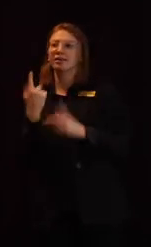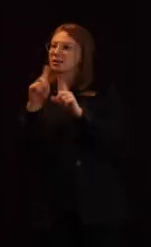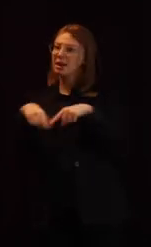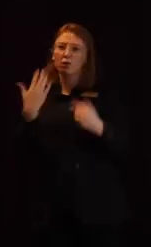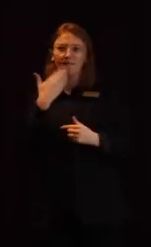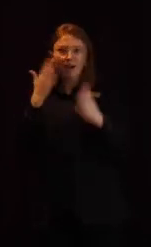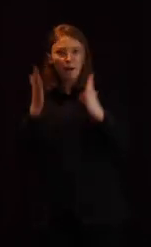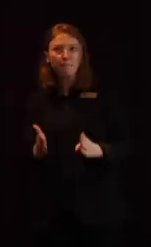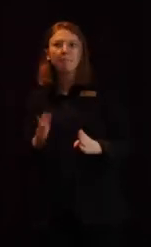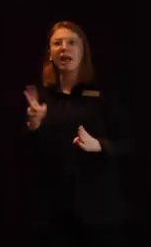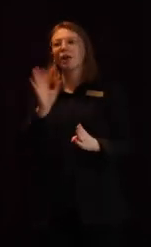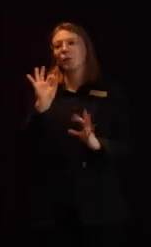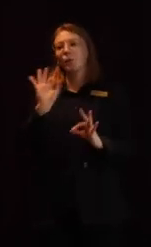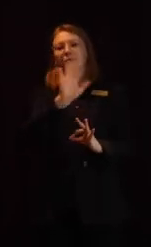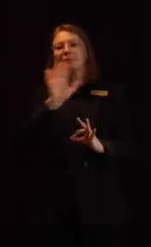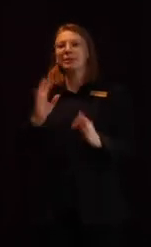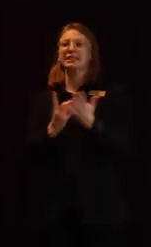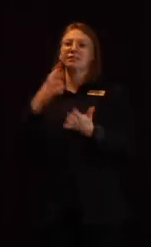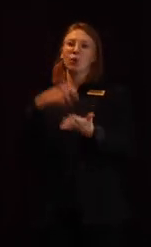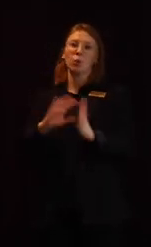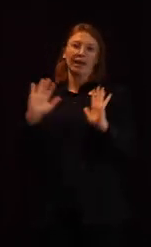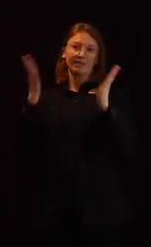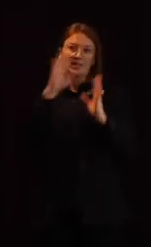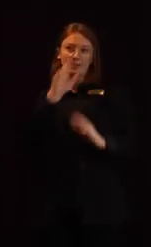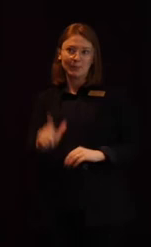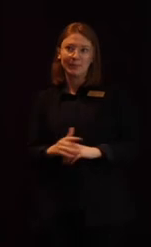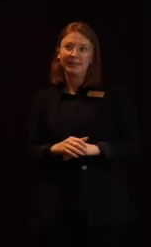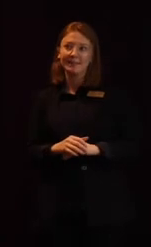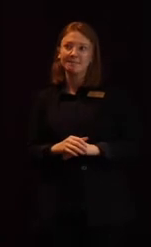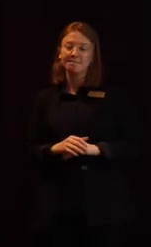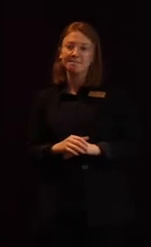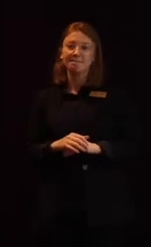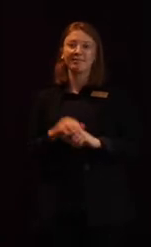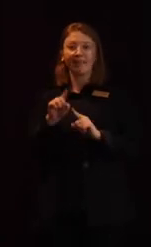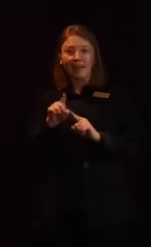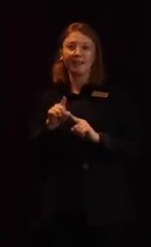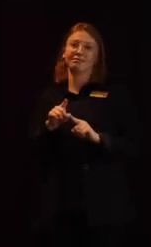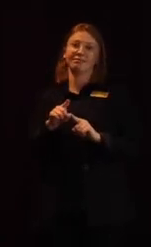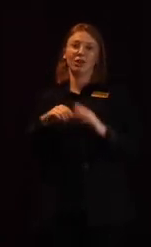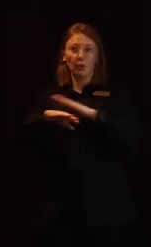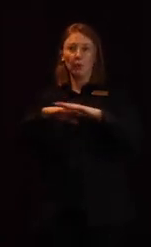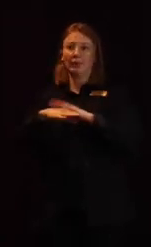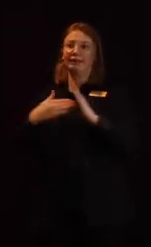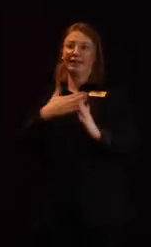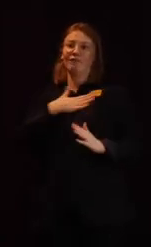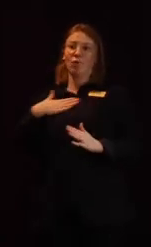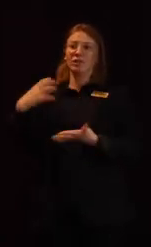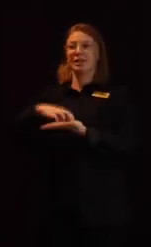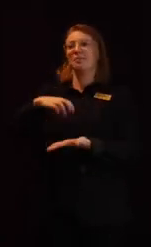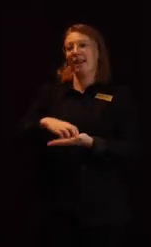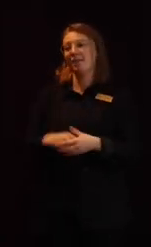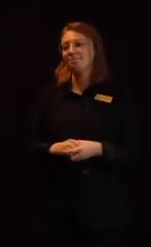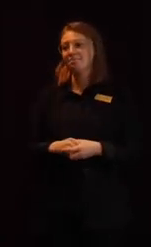situationen i livet ser ut. Att det verkligen är det som vi bygger ett generellt samhälle för. Och det